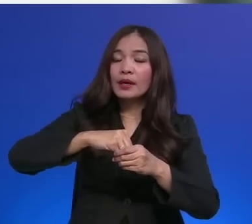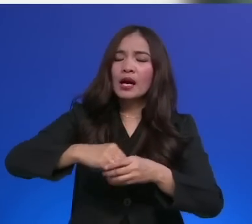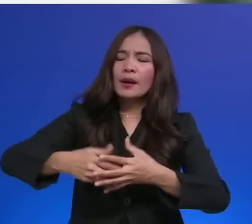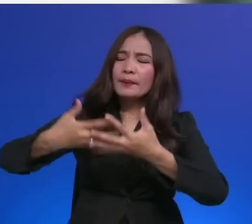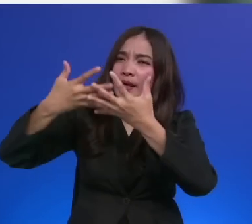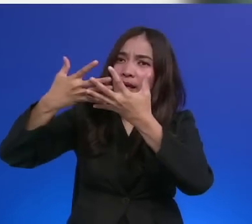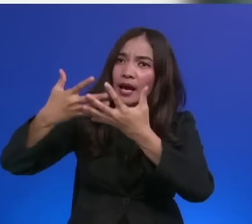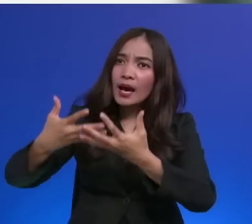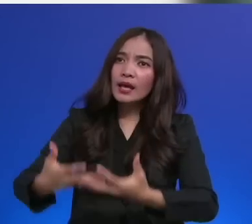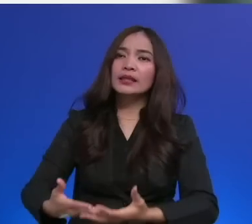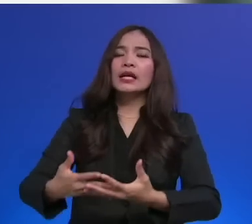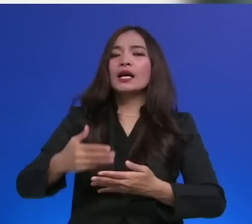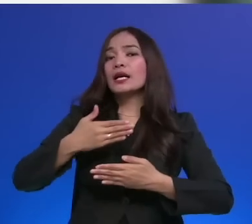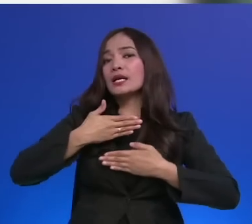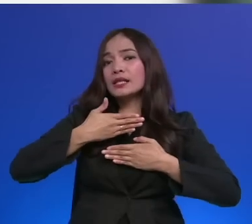berat